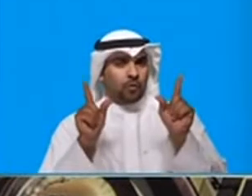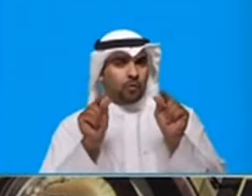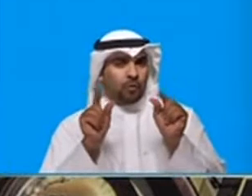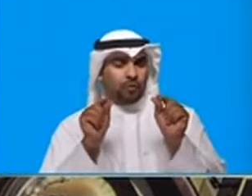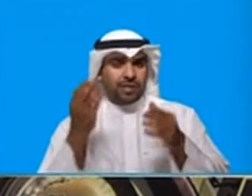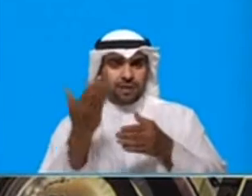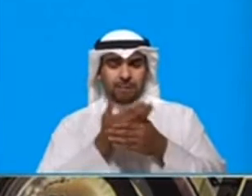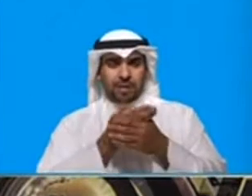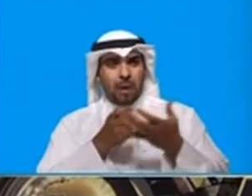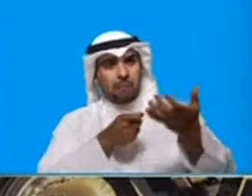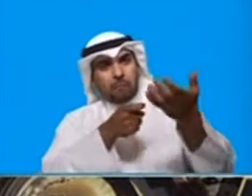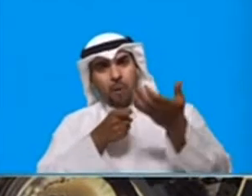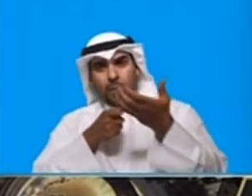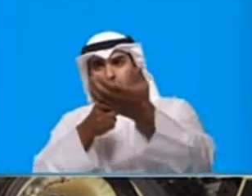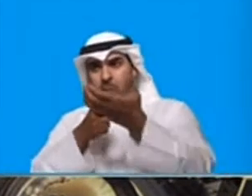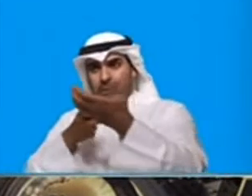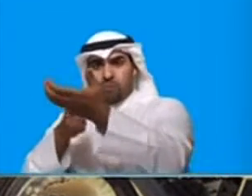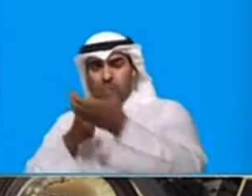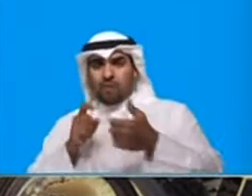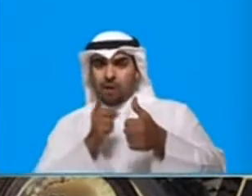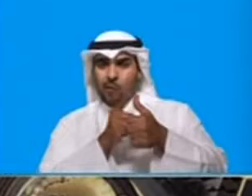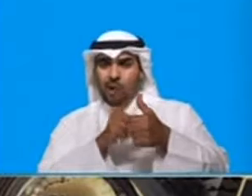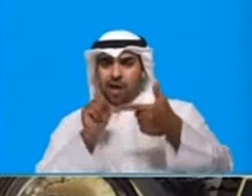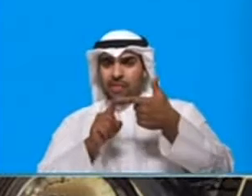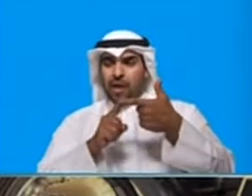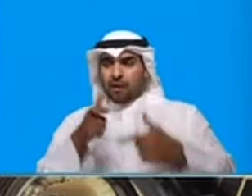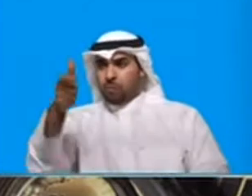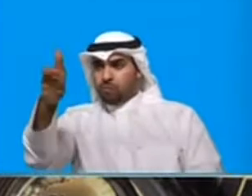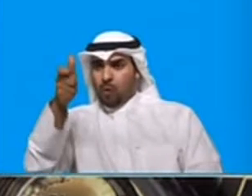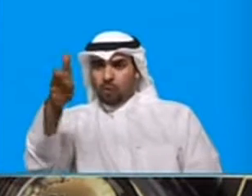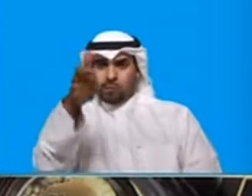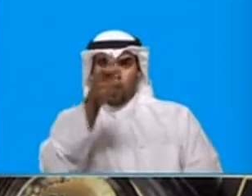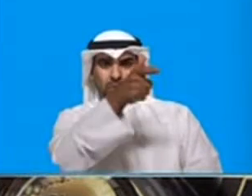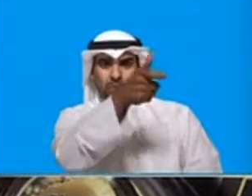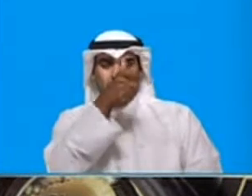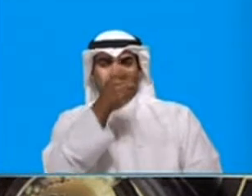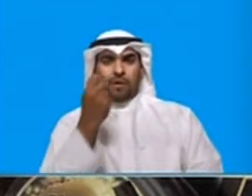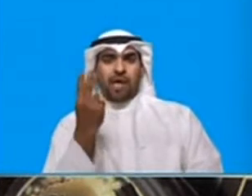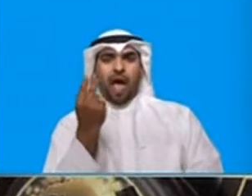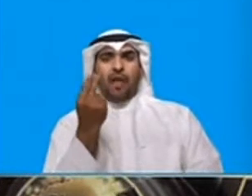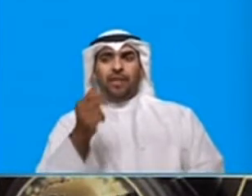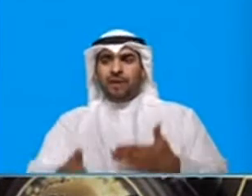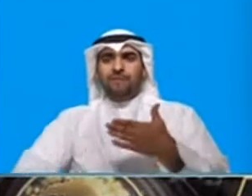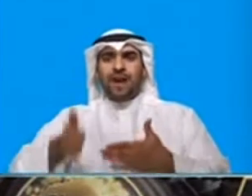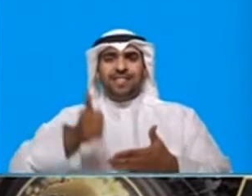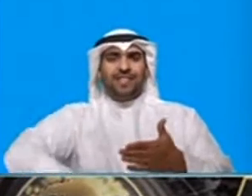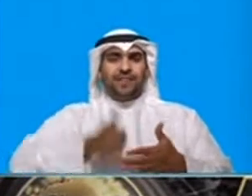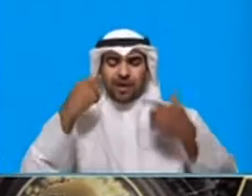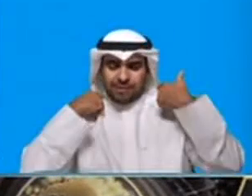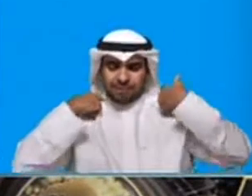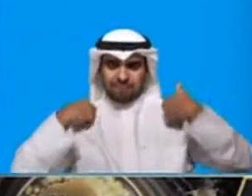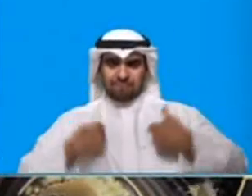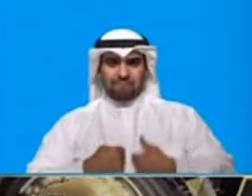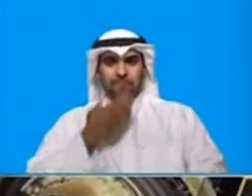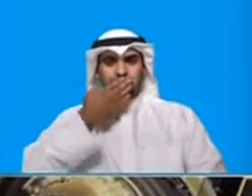برماية سلاحي البندقية والمسدس ليكتمل التفوق الكويتي في كل الرمايات، مشيدا بما بذله رماة